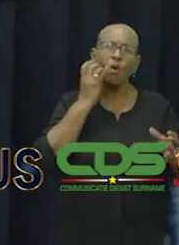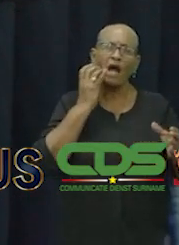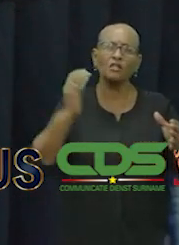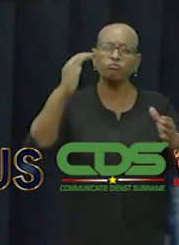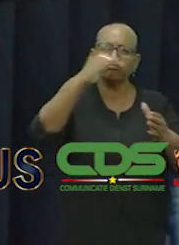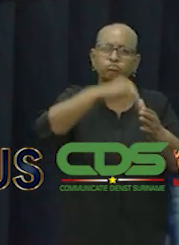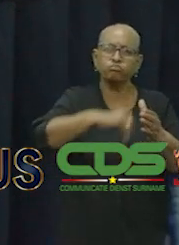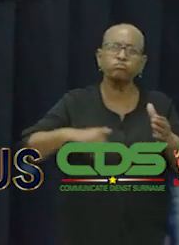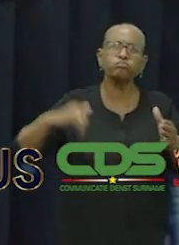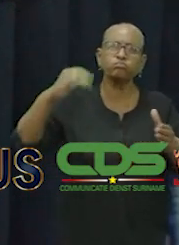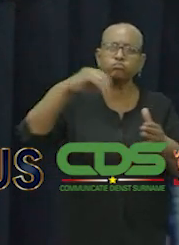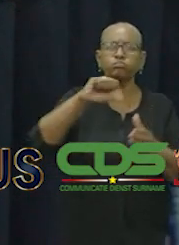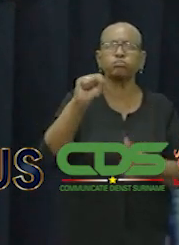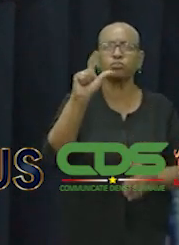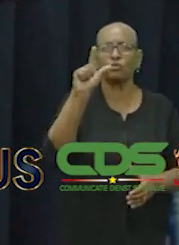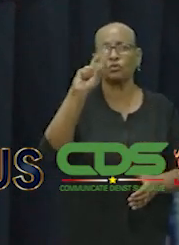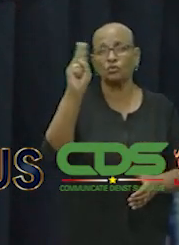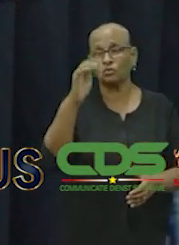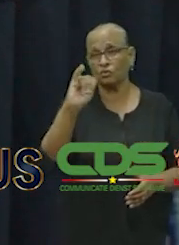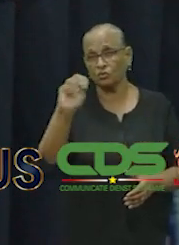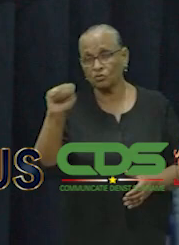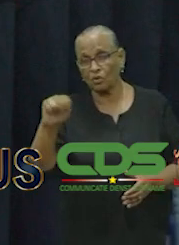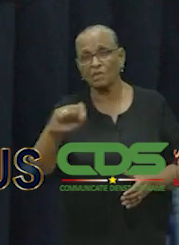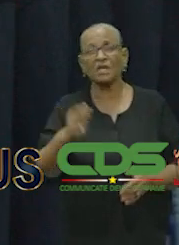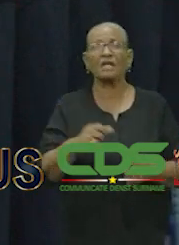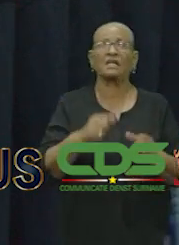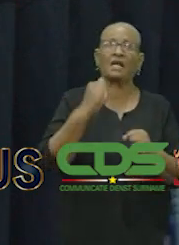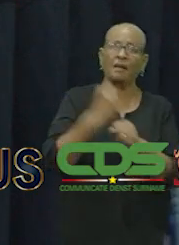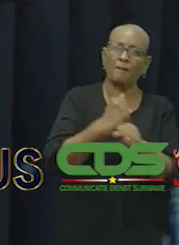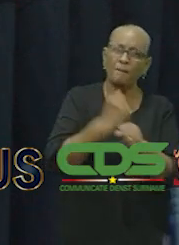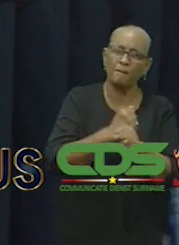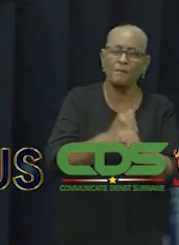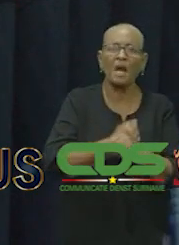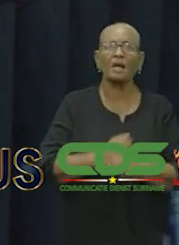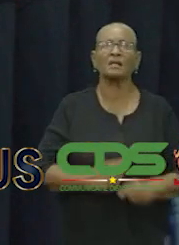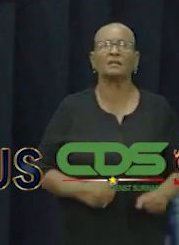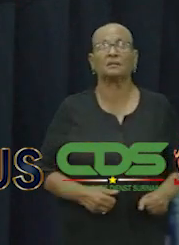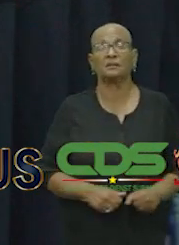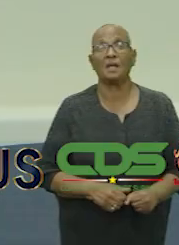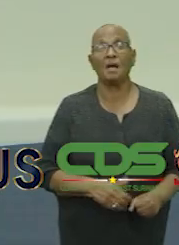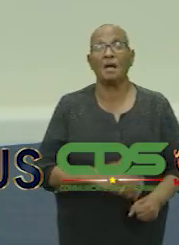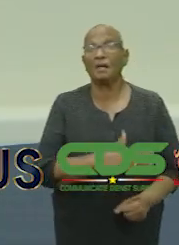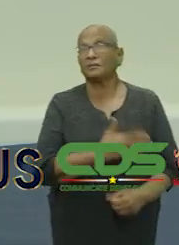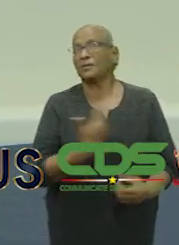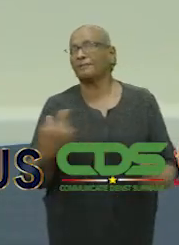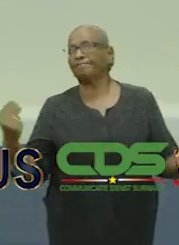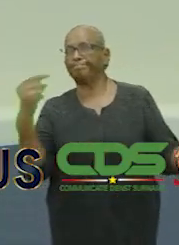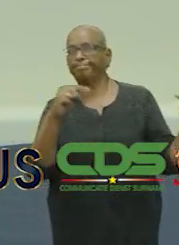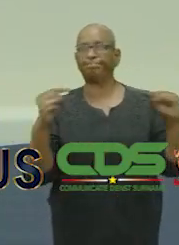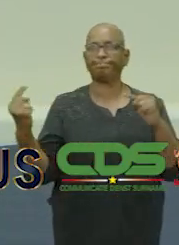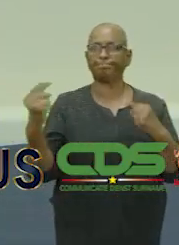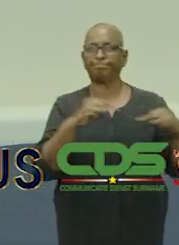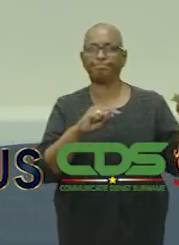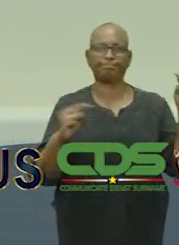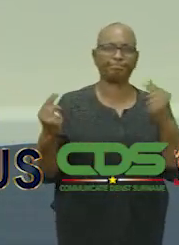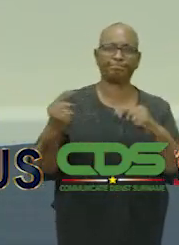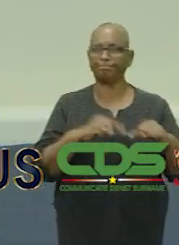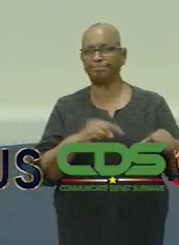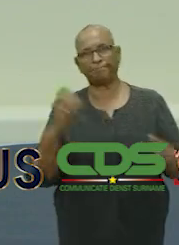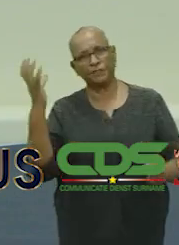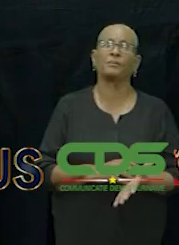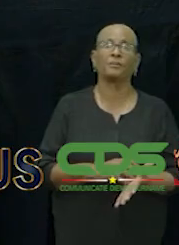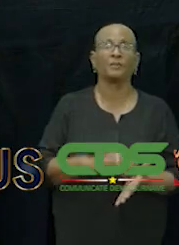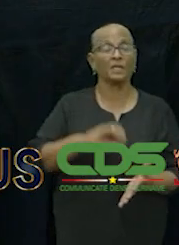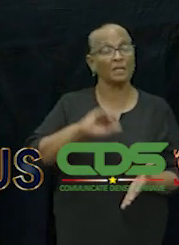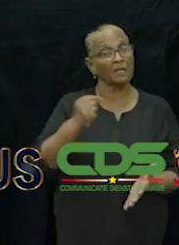tenslotte, u maakt al jaren mee de discussies, tenminste issues,